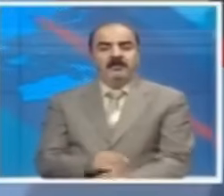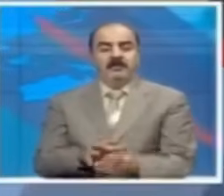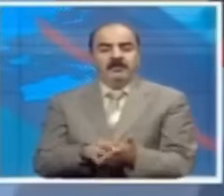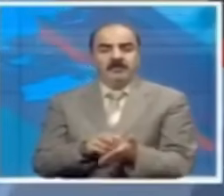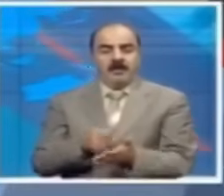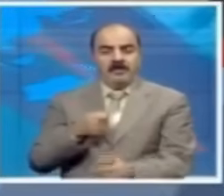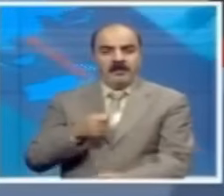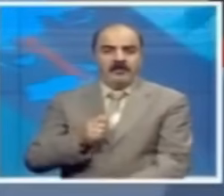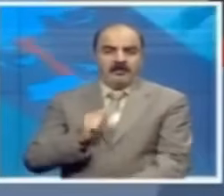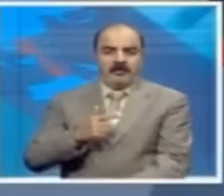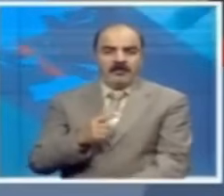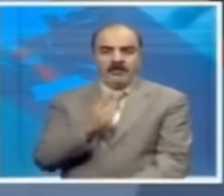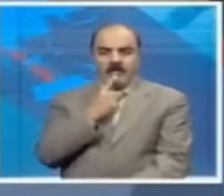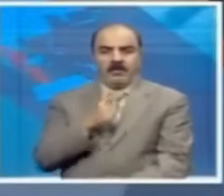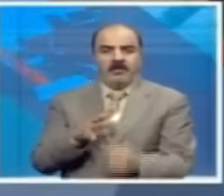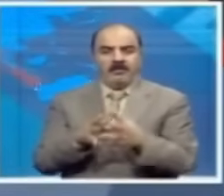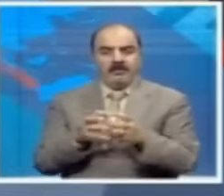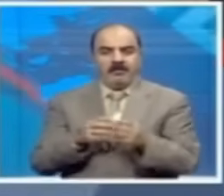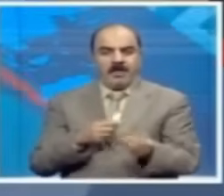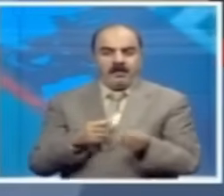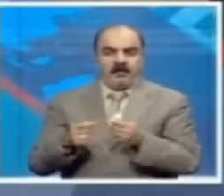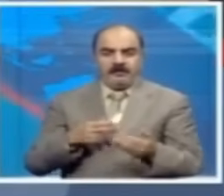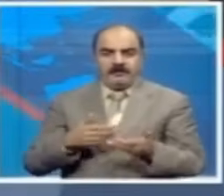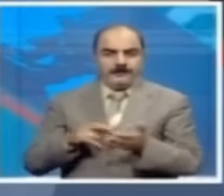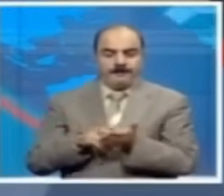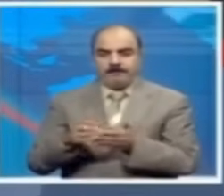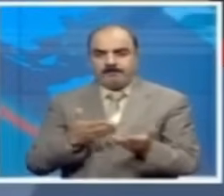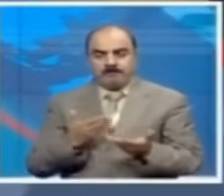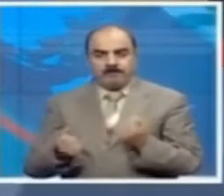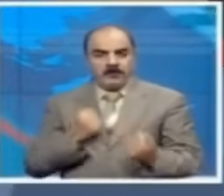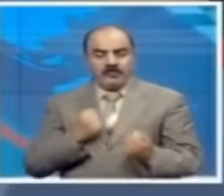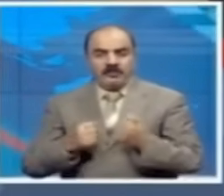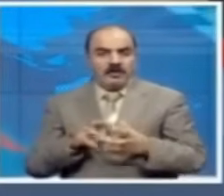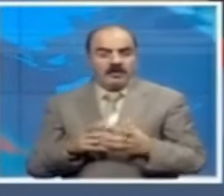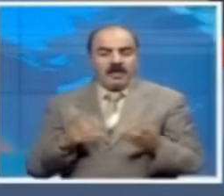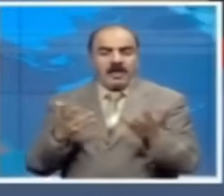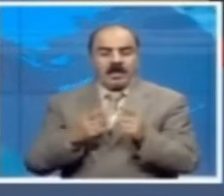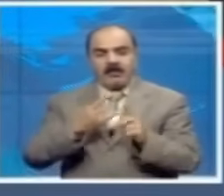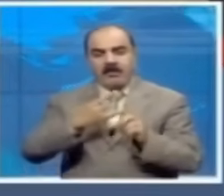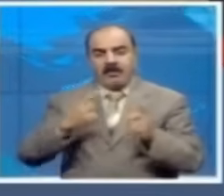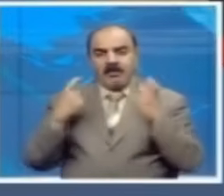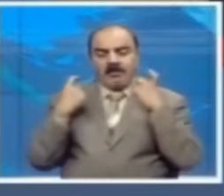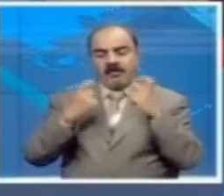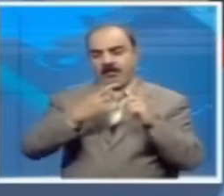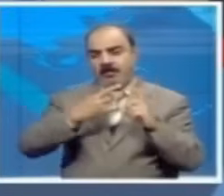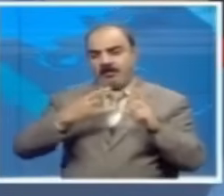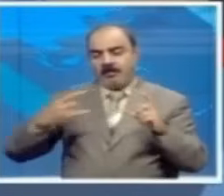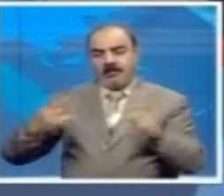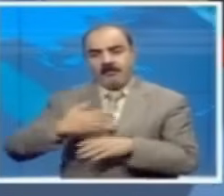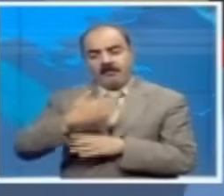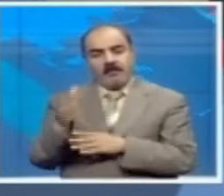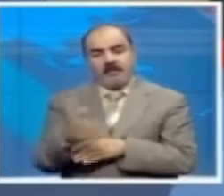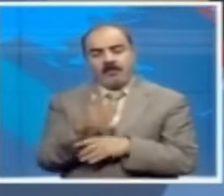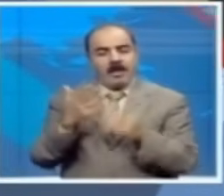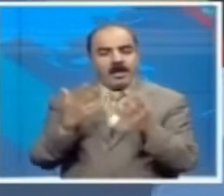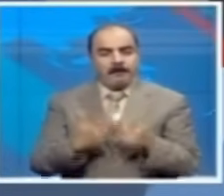بعد التحية، كيف هي الحركة على المعبر حاليا وكم عدد الشاحنات التي دخلت عبر المعبر حتى